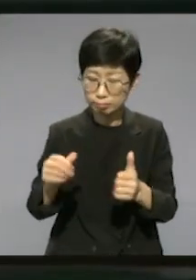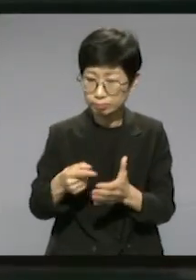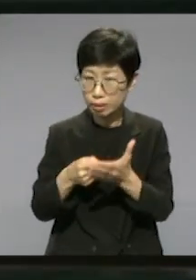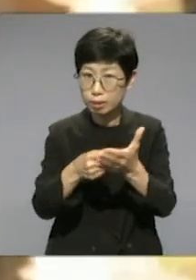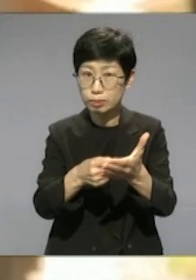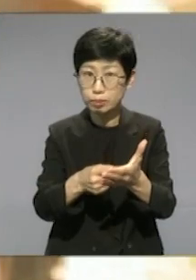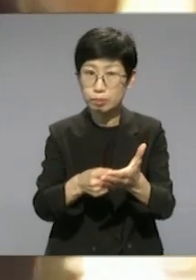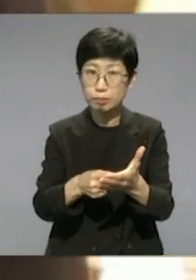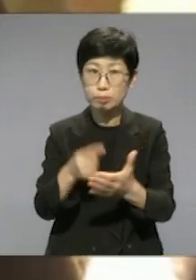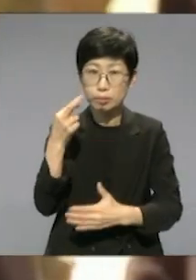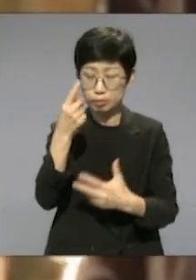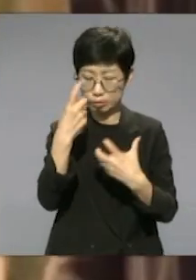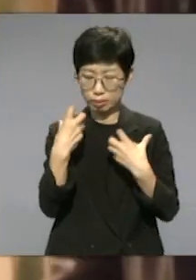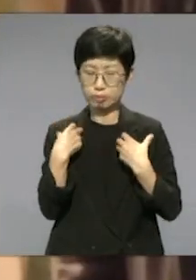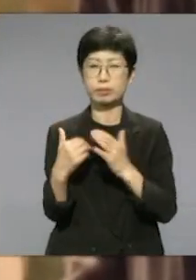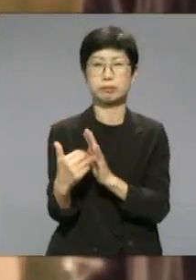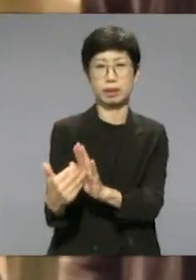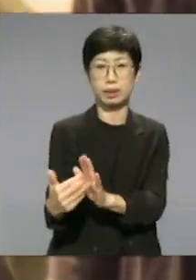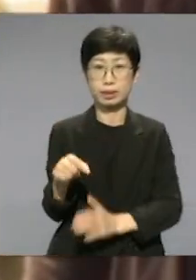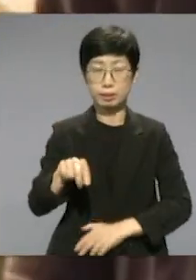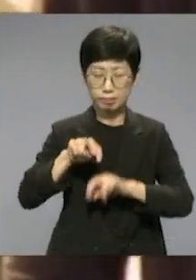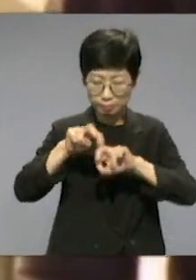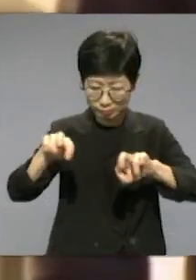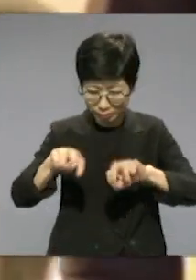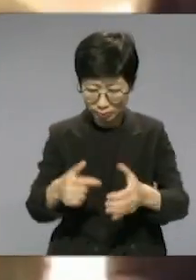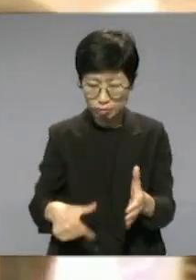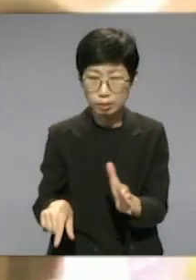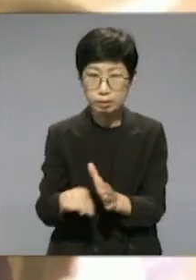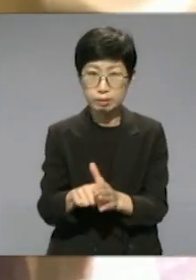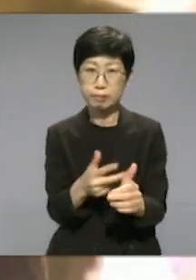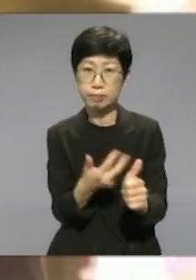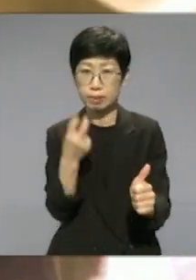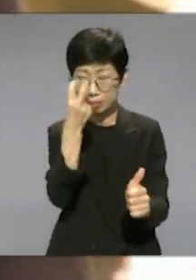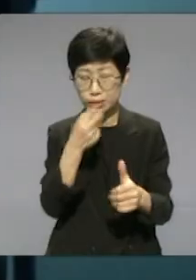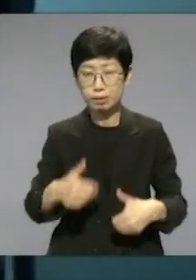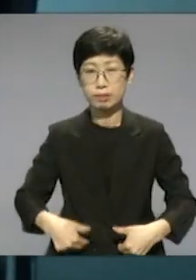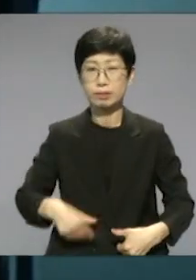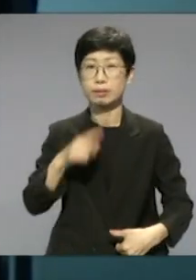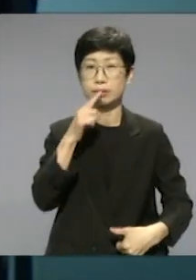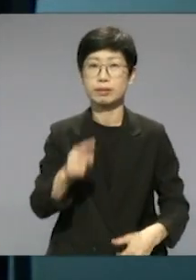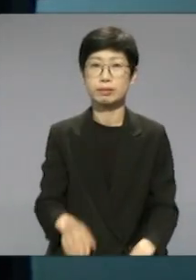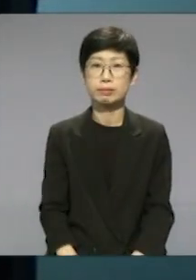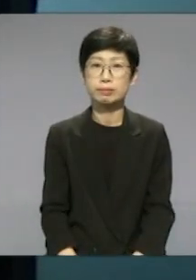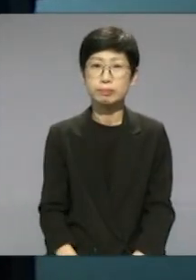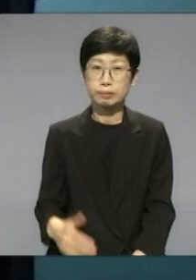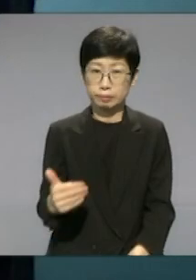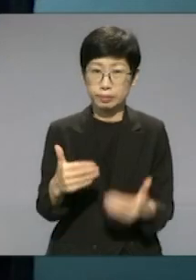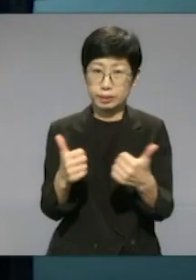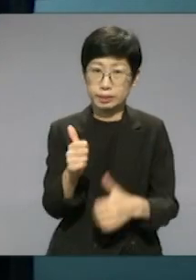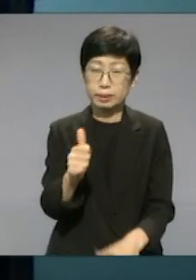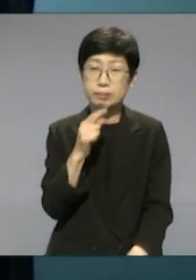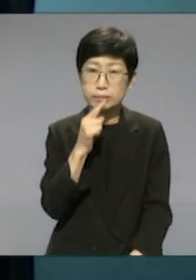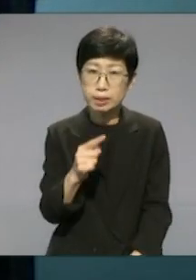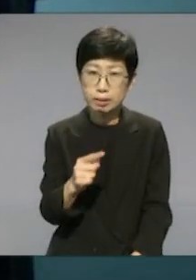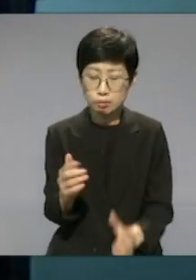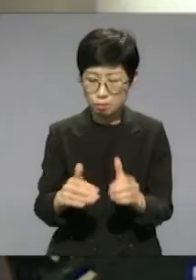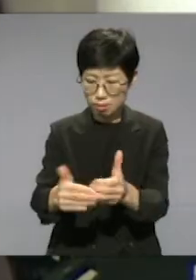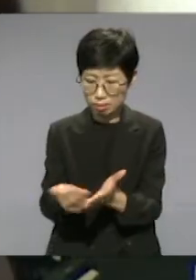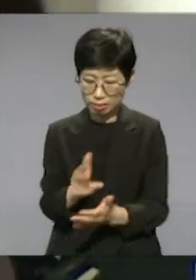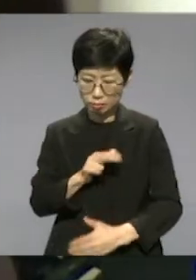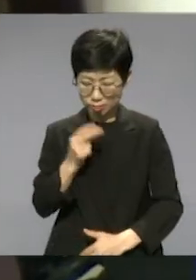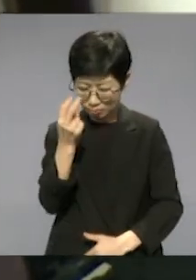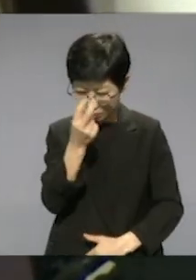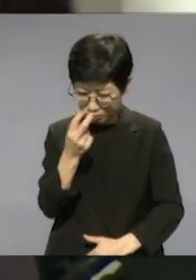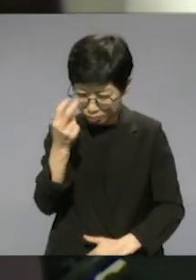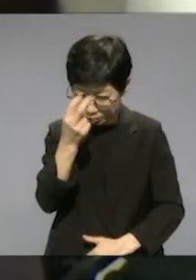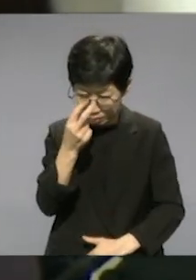막았다며 이를 규명하기 위해 탄핵 조사가 필요하다는 겁니다. 메카시 의장은 공화당 의원들이 조사를 통해 믿을